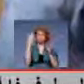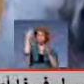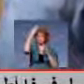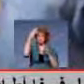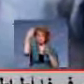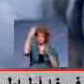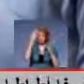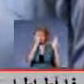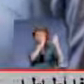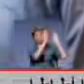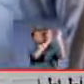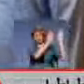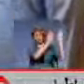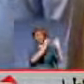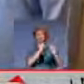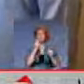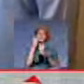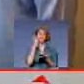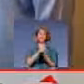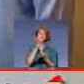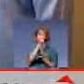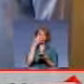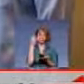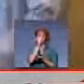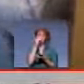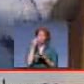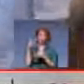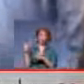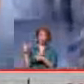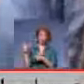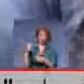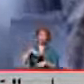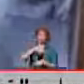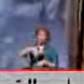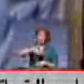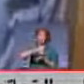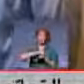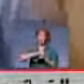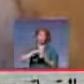فوق لكن التلاجة والغسالة لا موجود السخان موجود صحيح. طب اتفضل حضرتك.